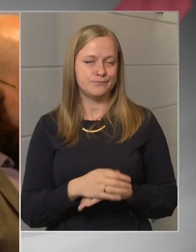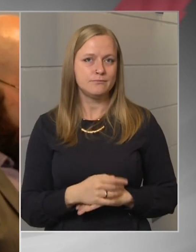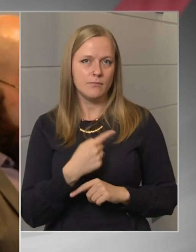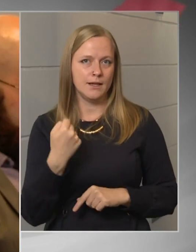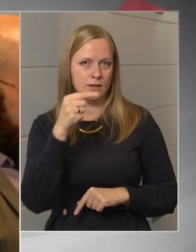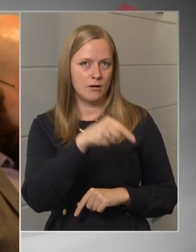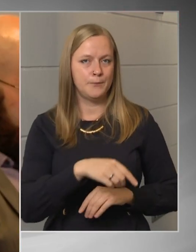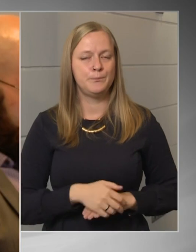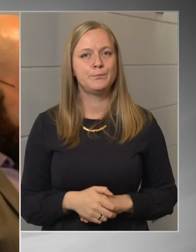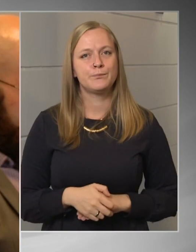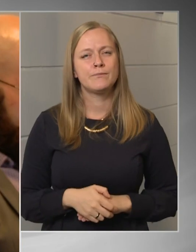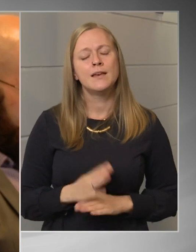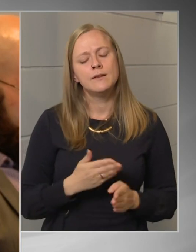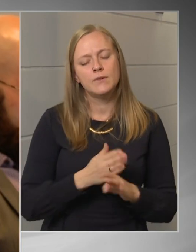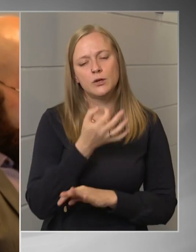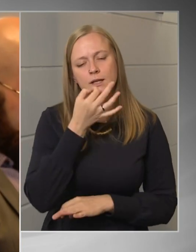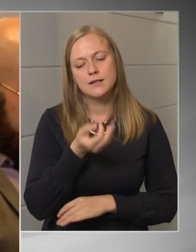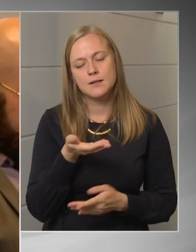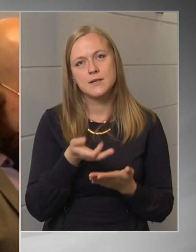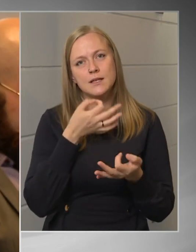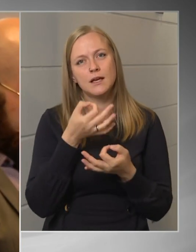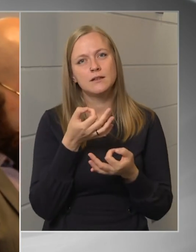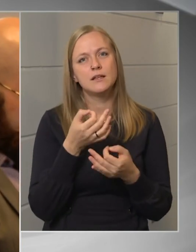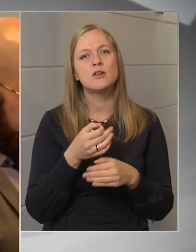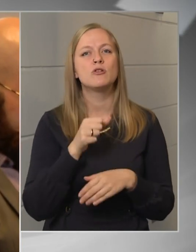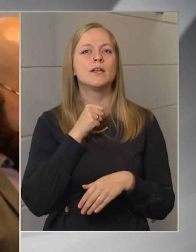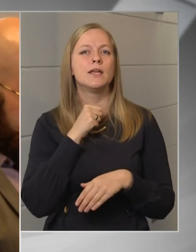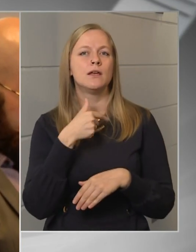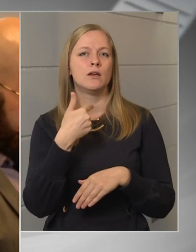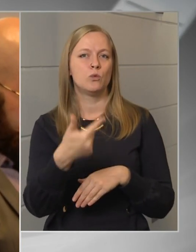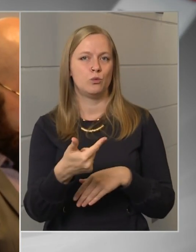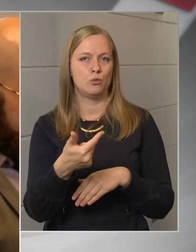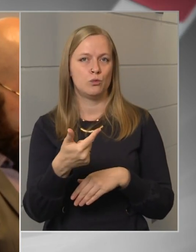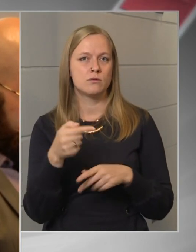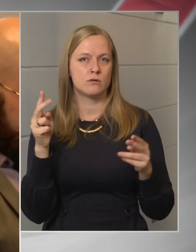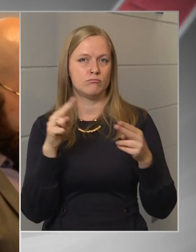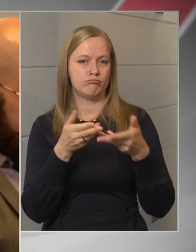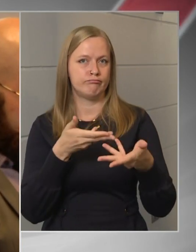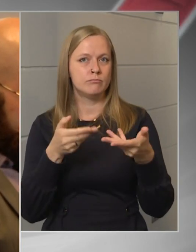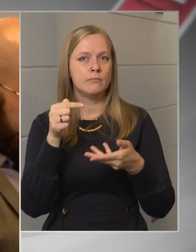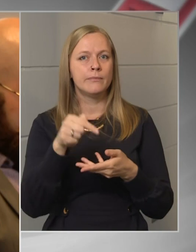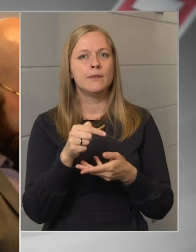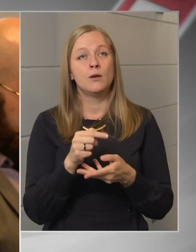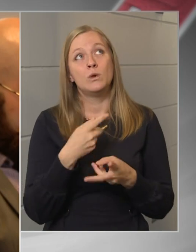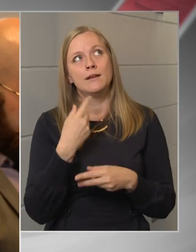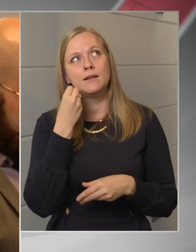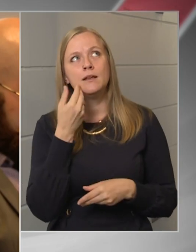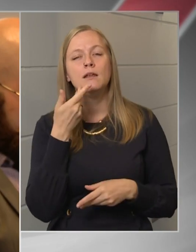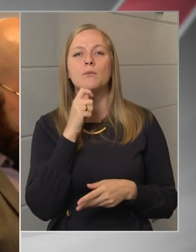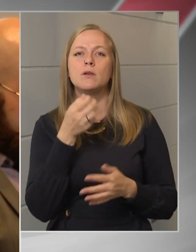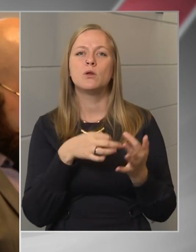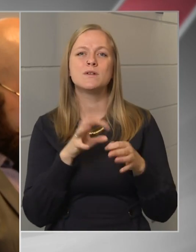És nem véletlenül kérdeztem ezt a kérdést, hisz a G20-on azt lehetett érteni, hogy